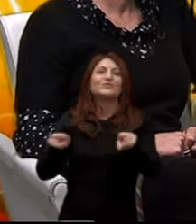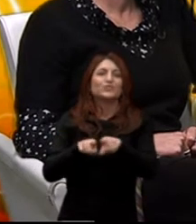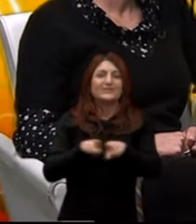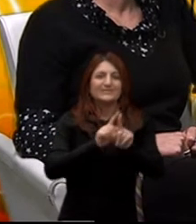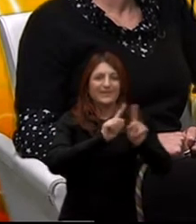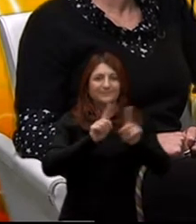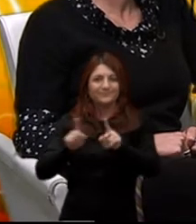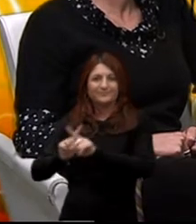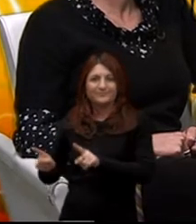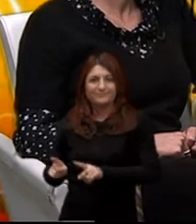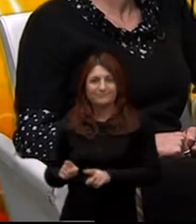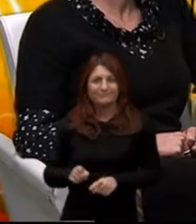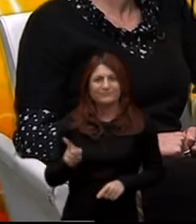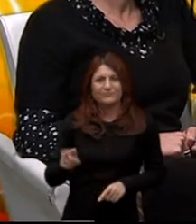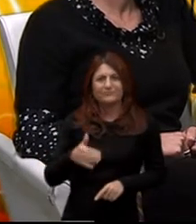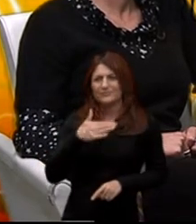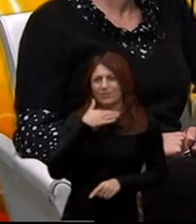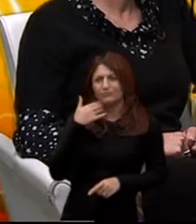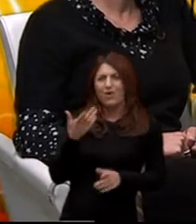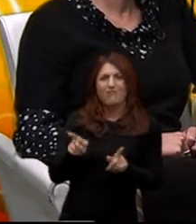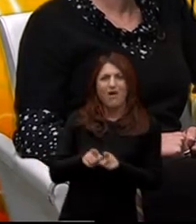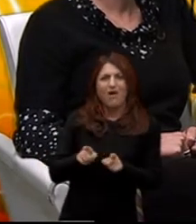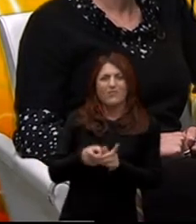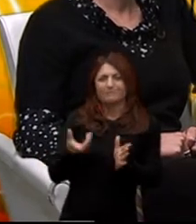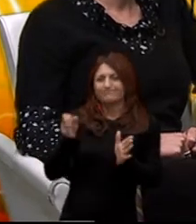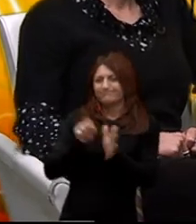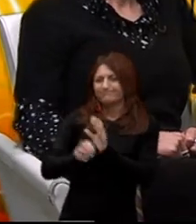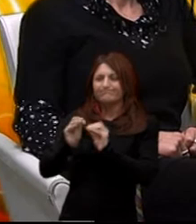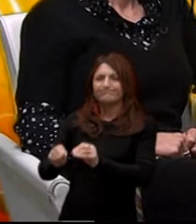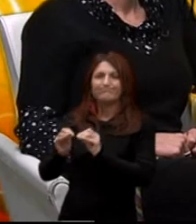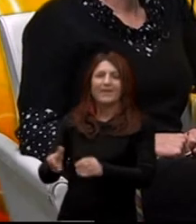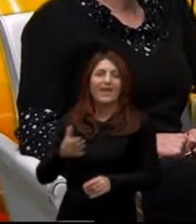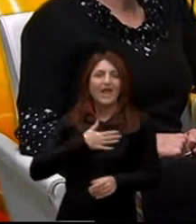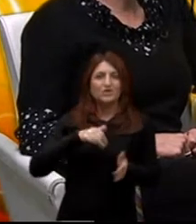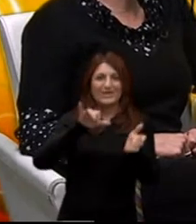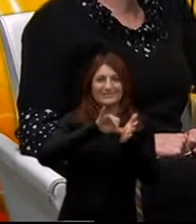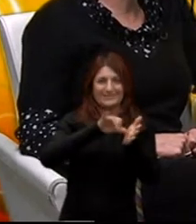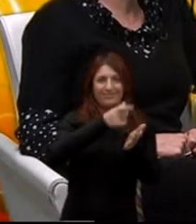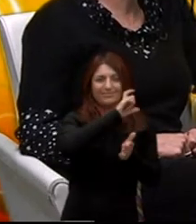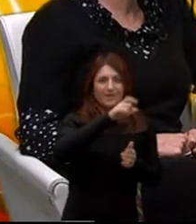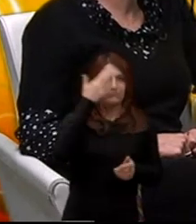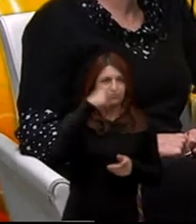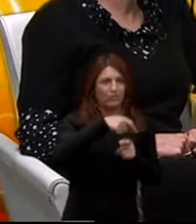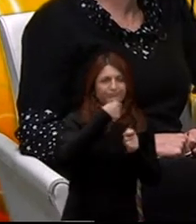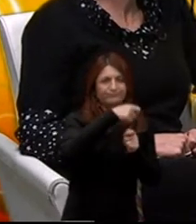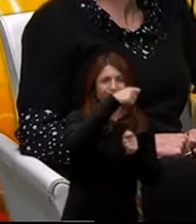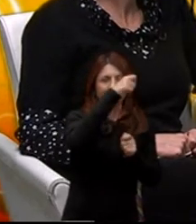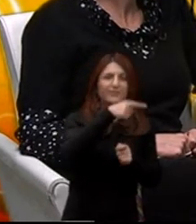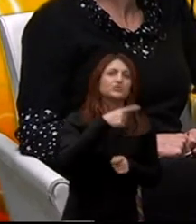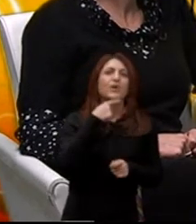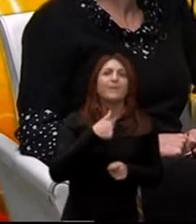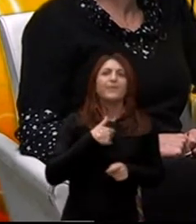neću reći nabijeni, nego vrlo intenzivni, jer i sam centar kada je građen je sa ciljem, znači da mi